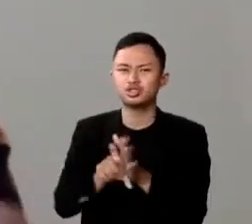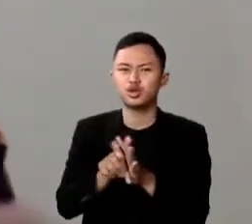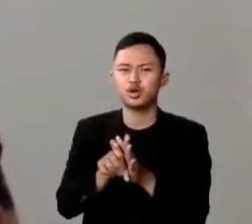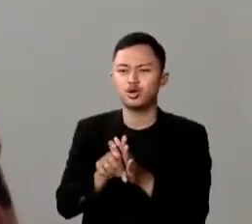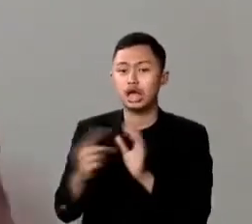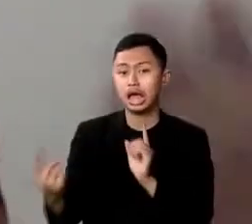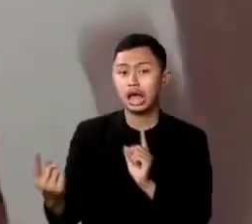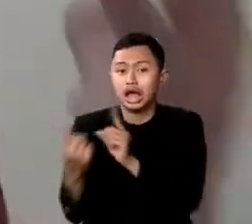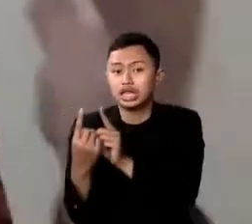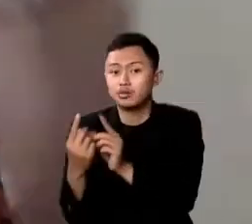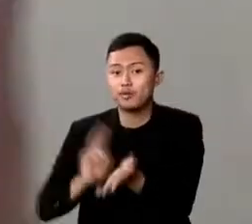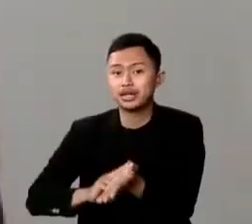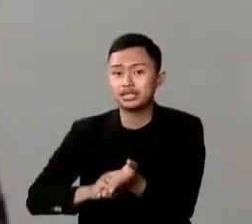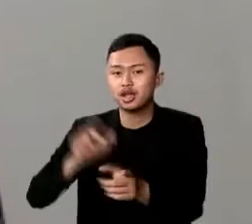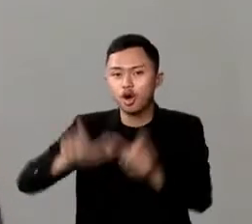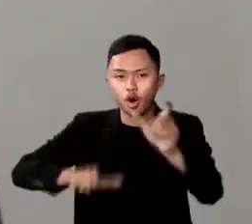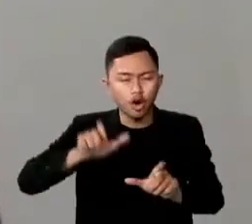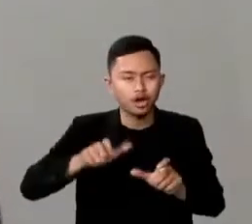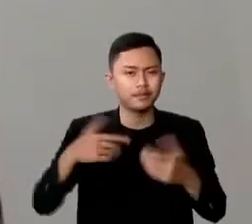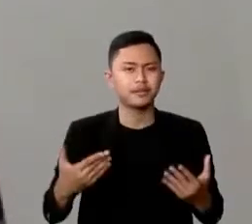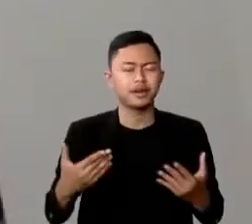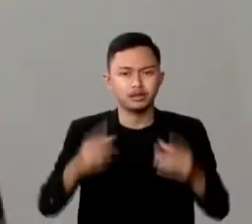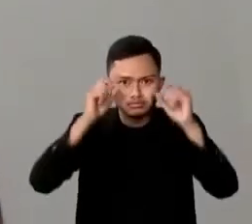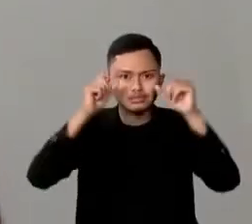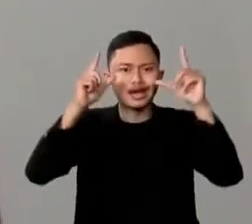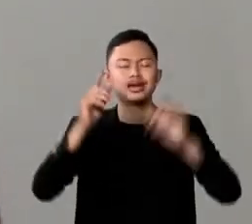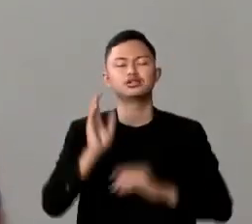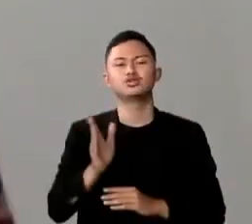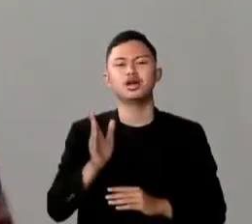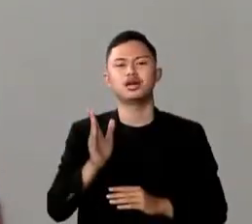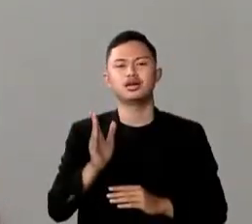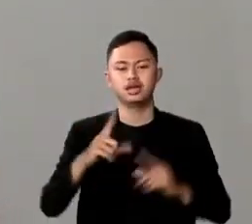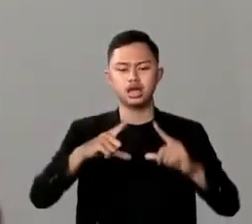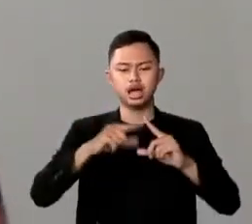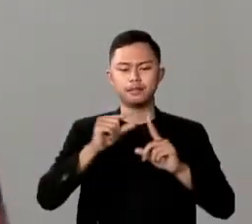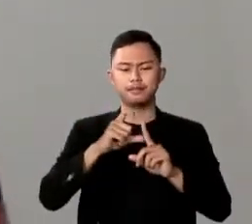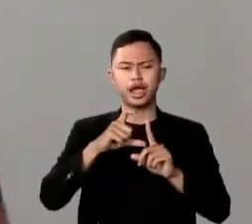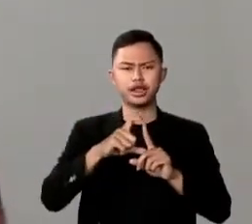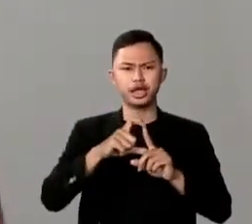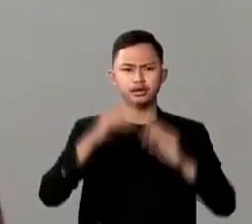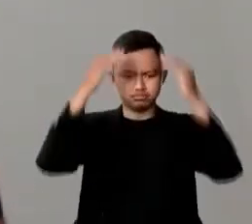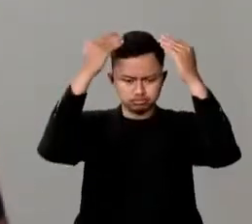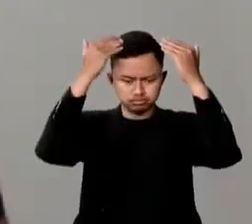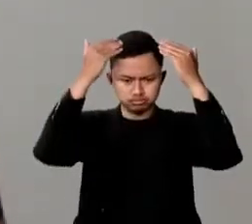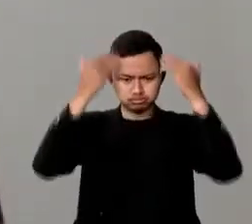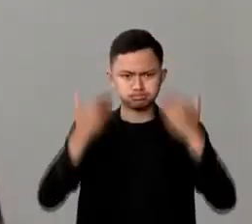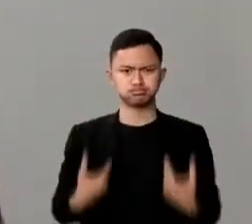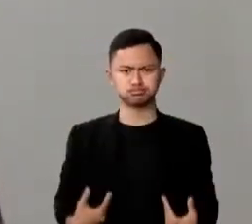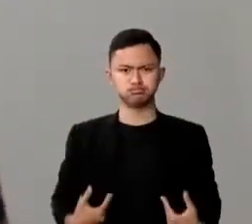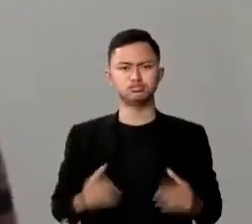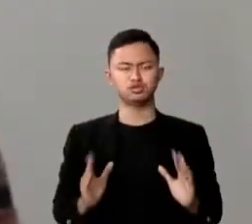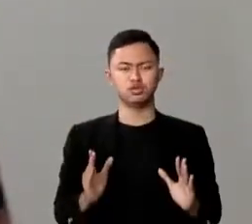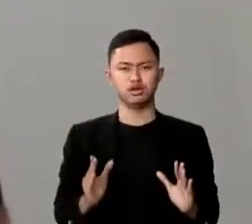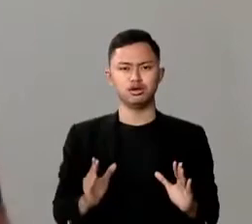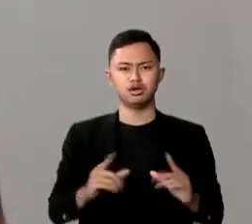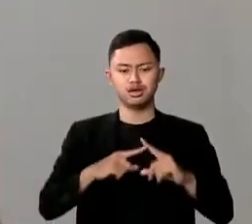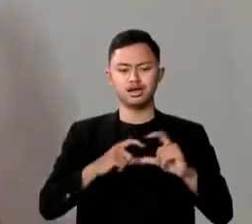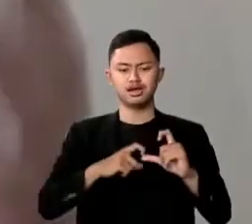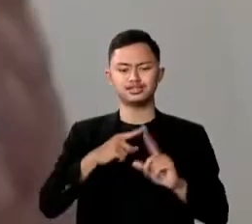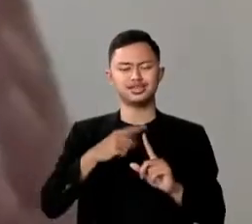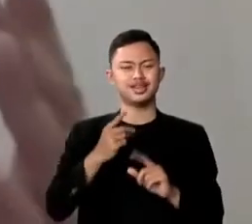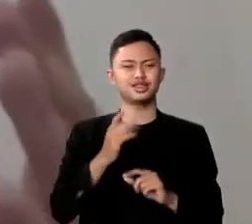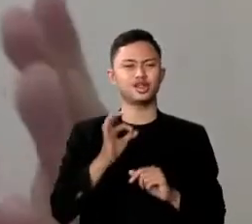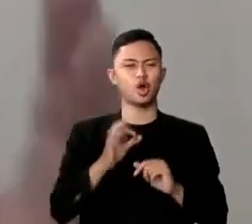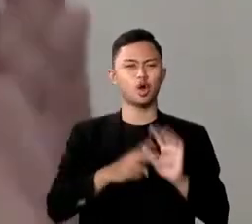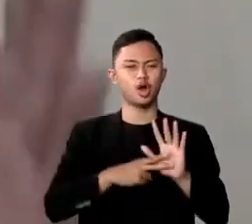pada saat berhadapan dengan pasti yang sekarang semua orang sudah sadar nih jadi menggunakan APD level yang sesuai pakai baju astronot sebegitu tidak